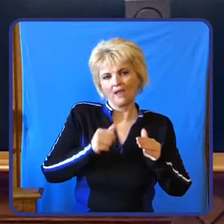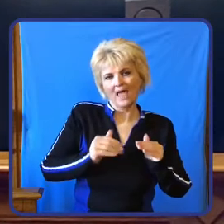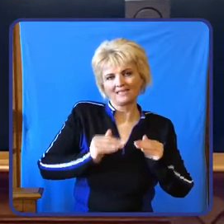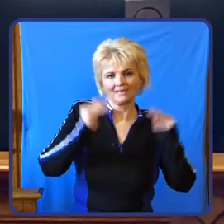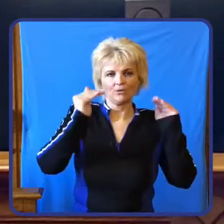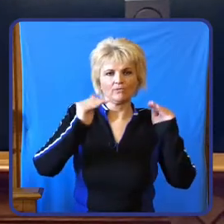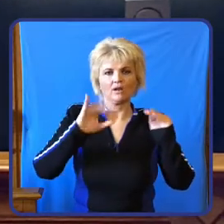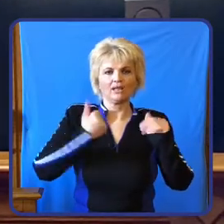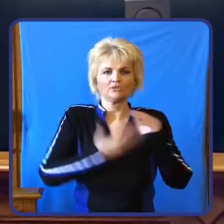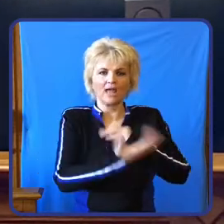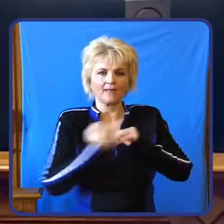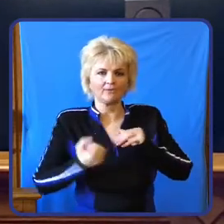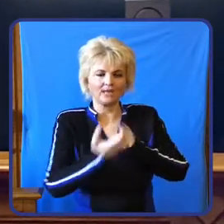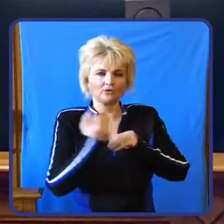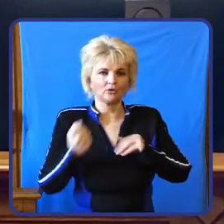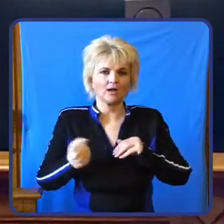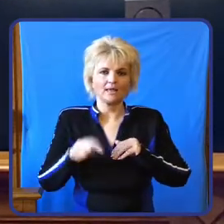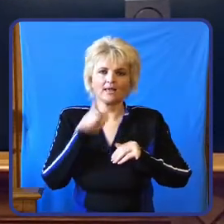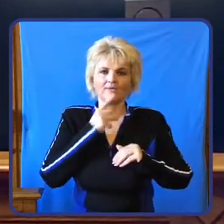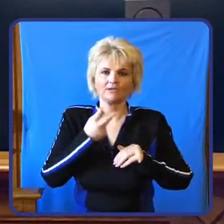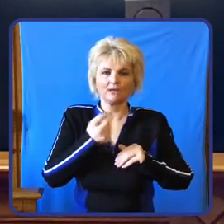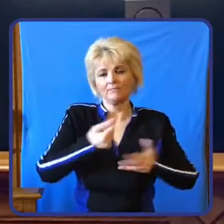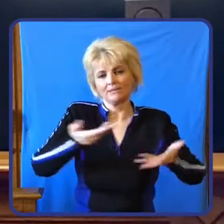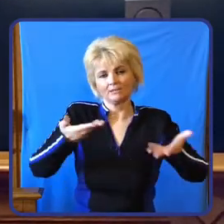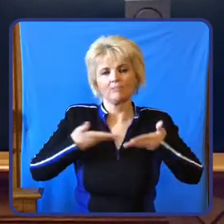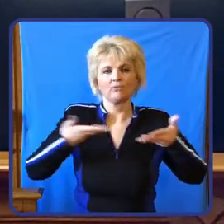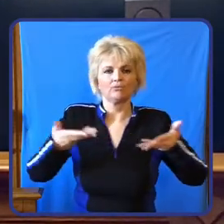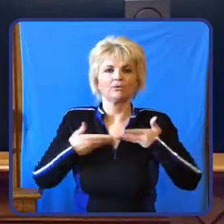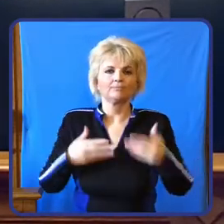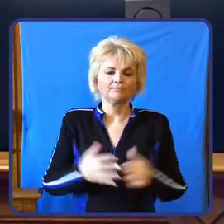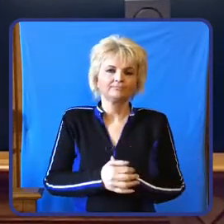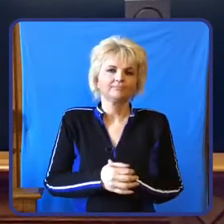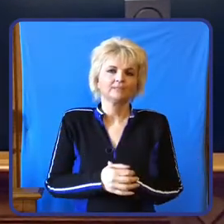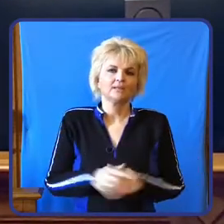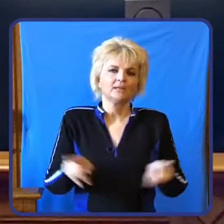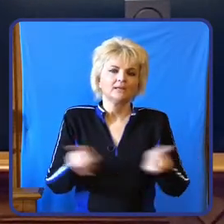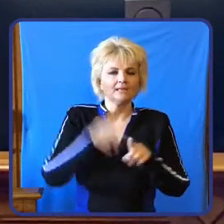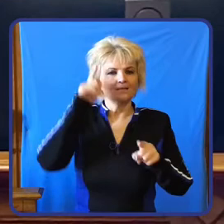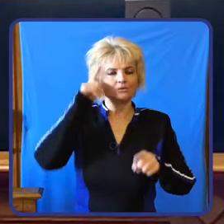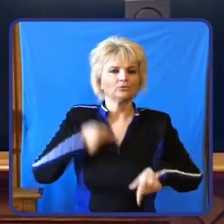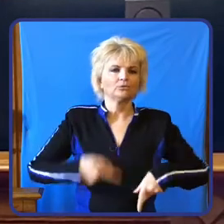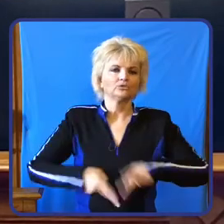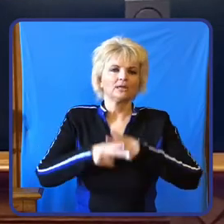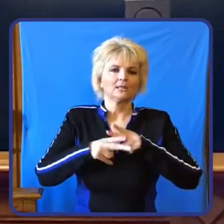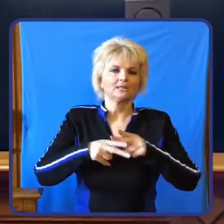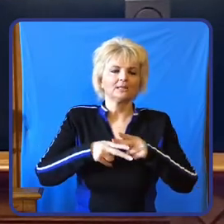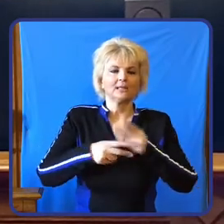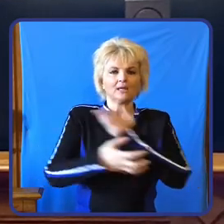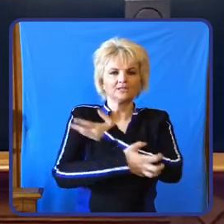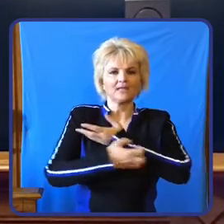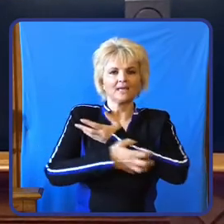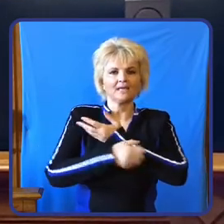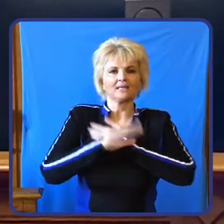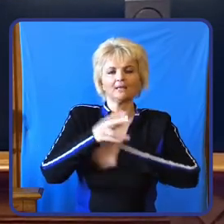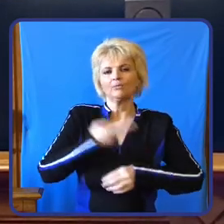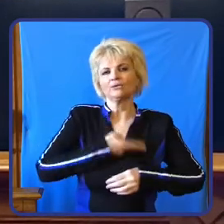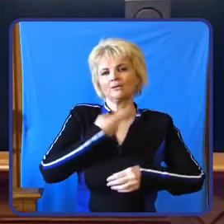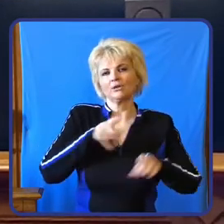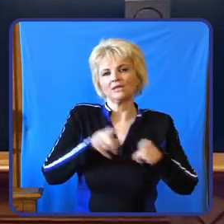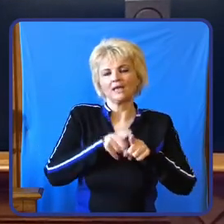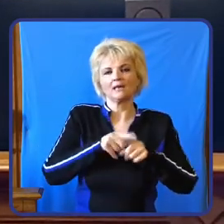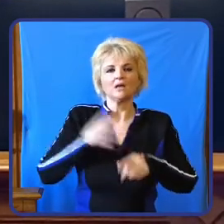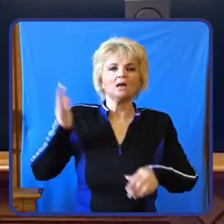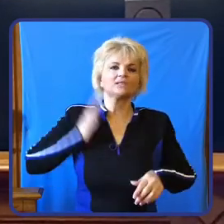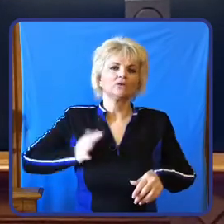és elvonásokkal is, kevesebb pénzt kapunk, nem többet, így tudunk segíteni a város szegényein. Én büszke vagyok arra, hogy egy ilyen